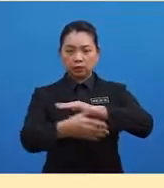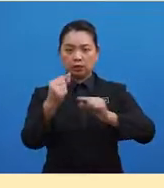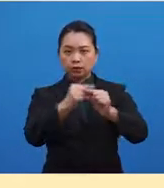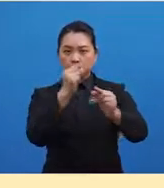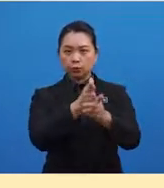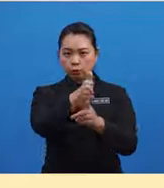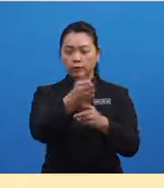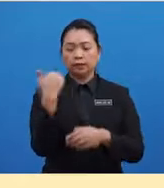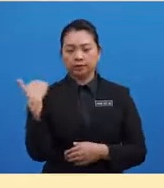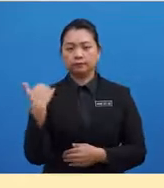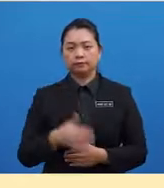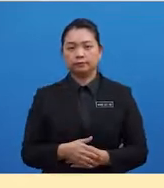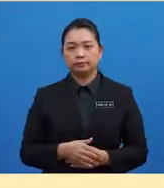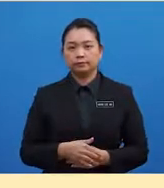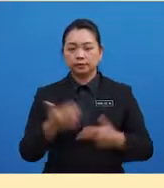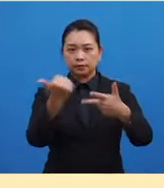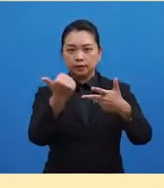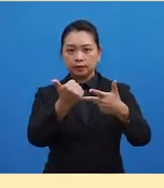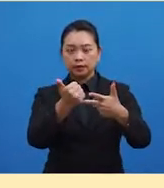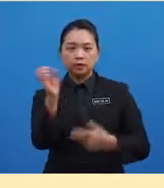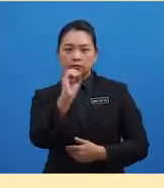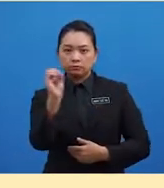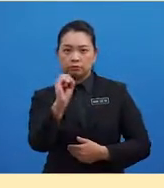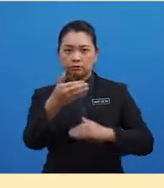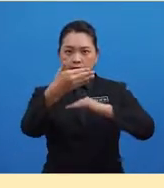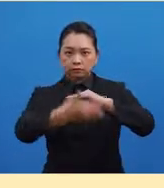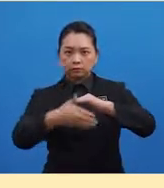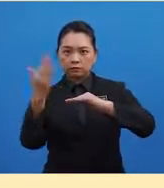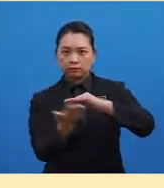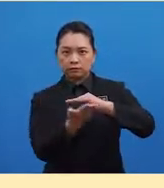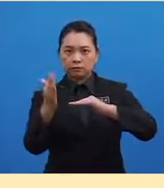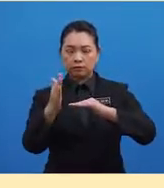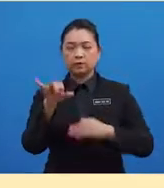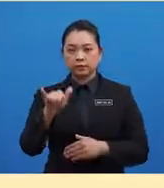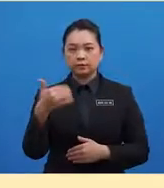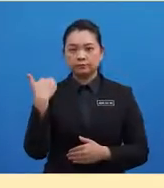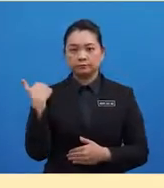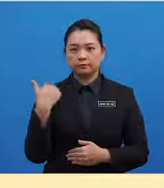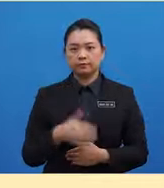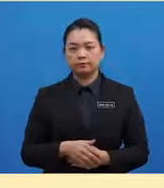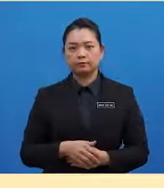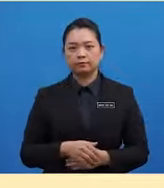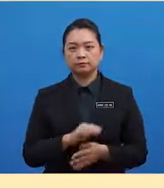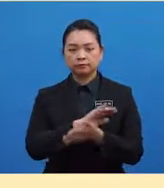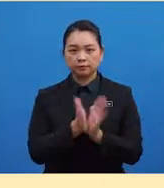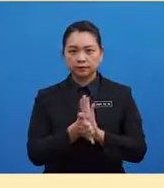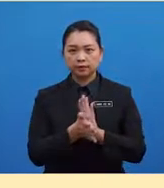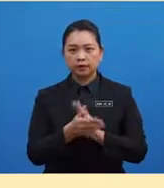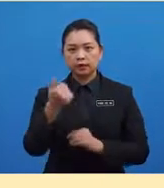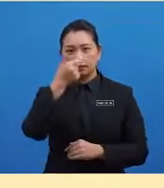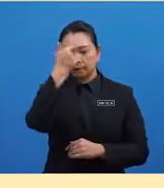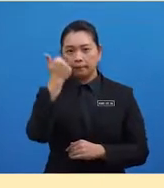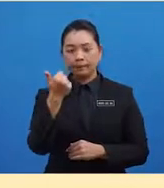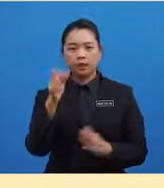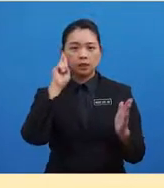Ya, betul. Yang ketiga, tidak mempunyai sisi yang melengkung. Ya, betul. Jadi, disebabkan raja